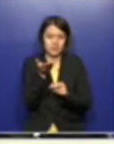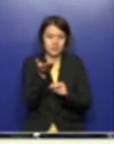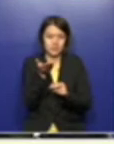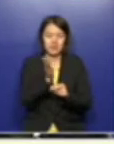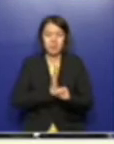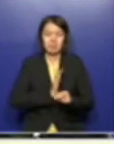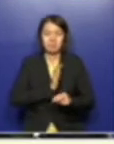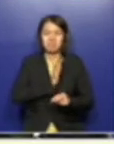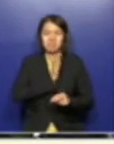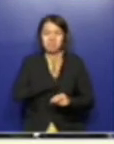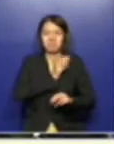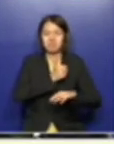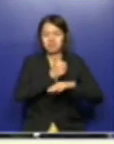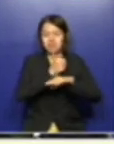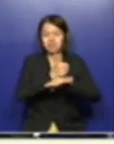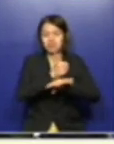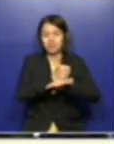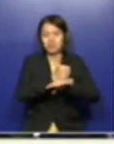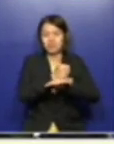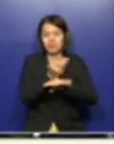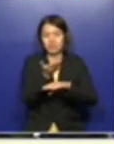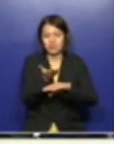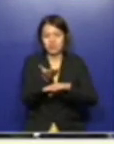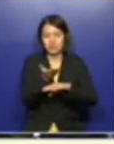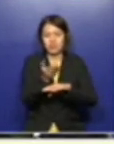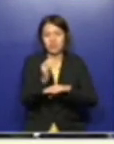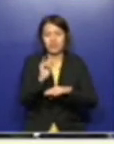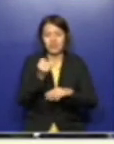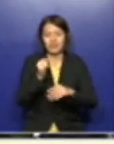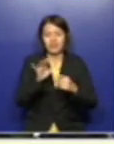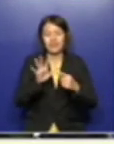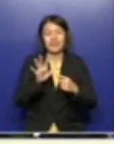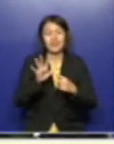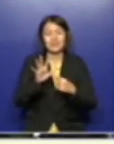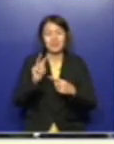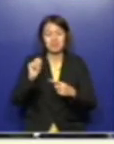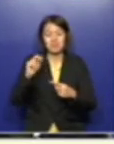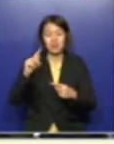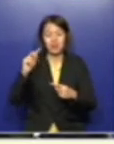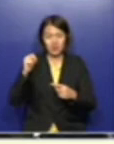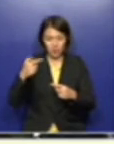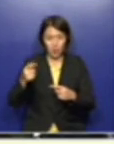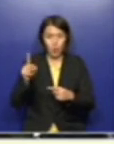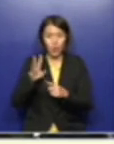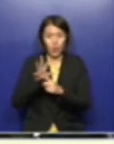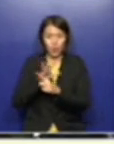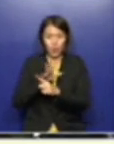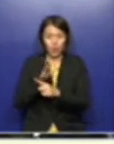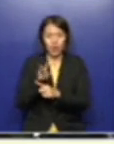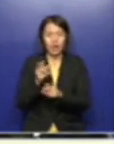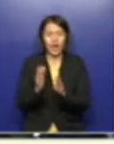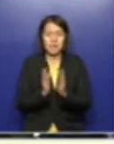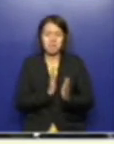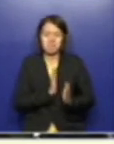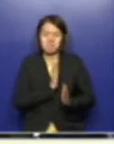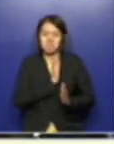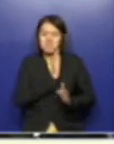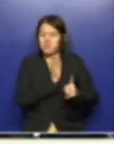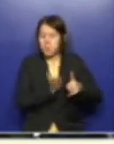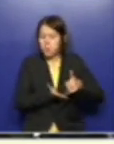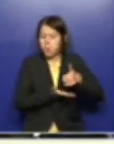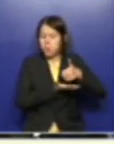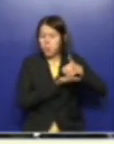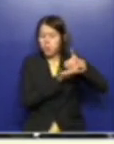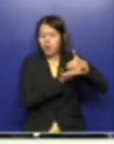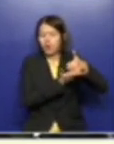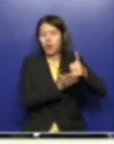าท่านศาสตราจารย์ดร.จำนงทองประเสริฐราชบัณฑิตของพุทธศาสนานี่ท่านได้กล่าวไว้ชั